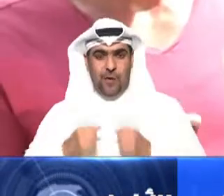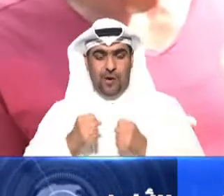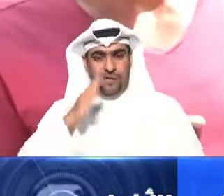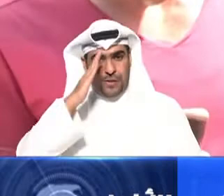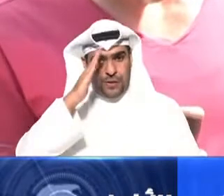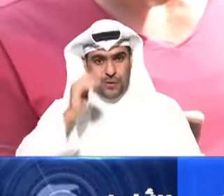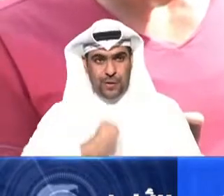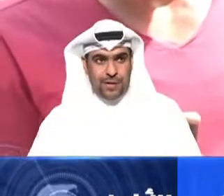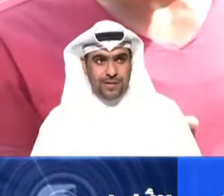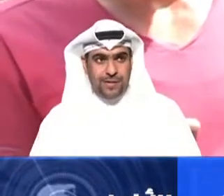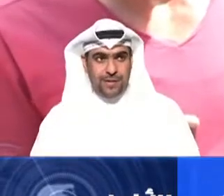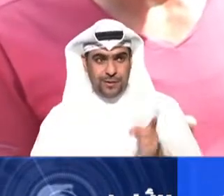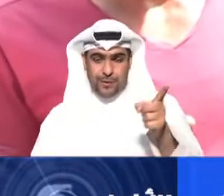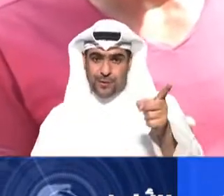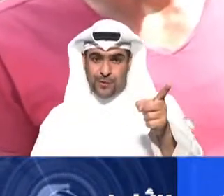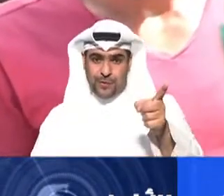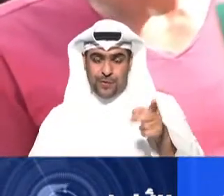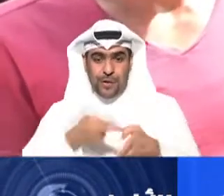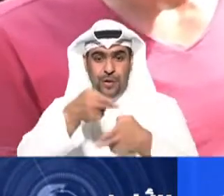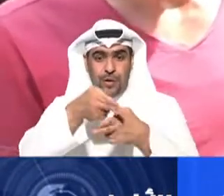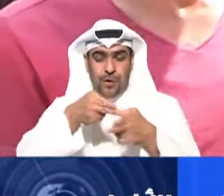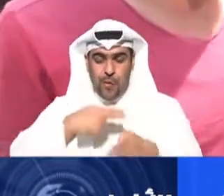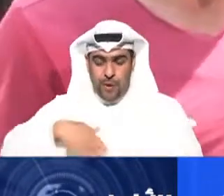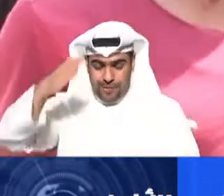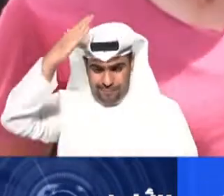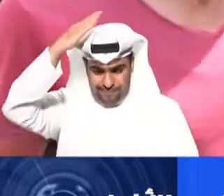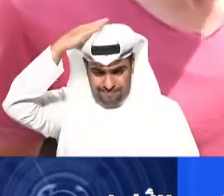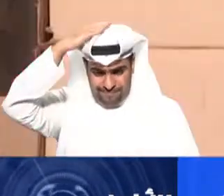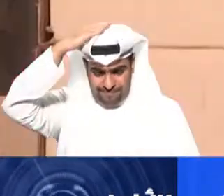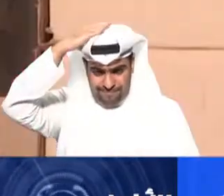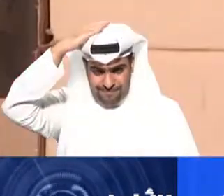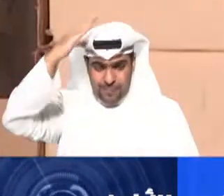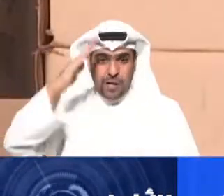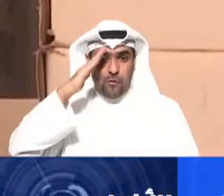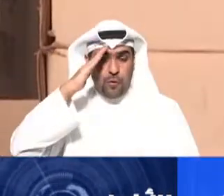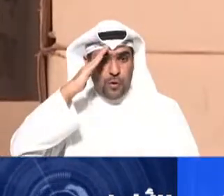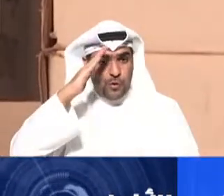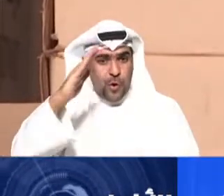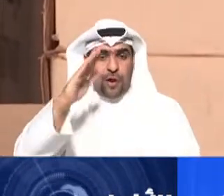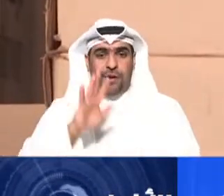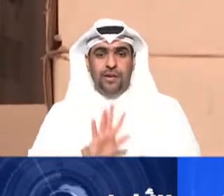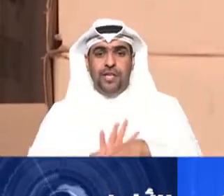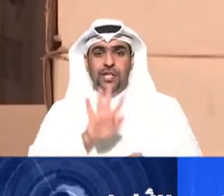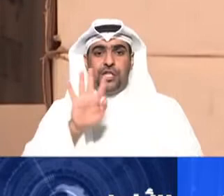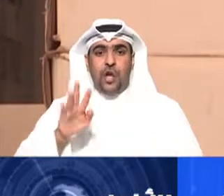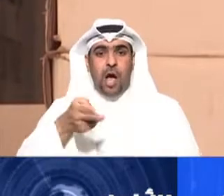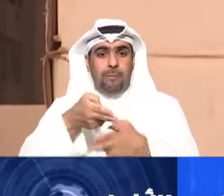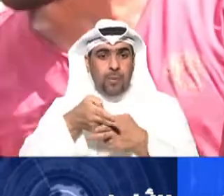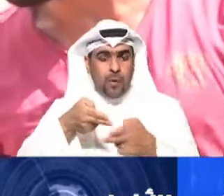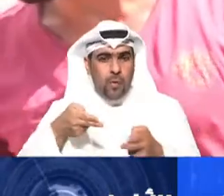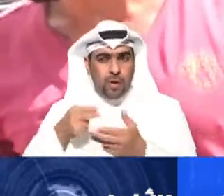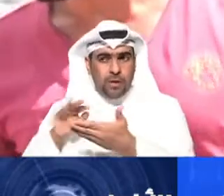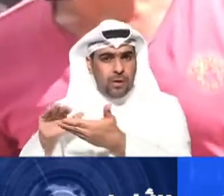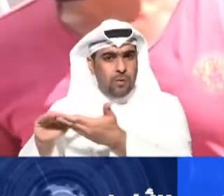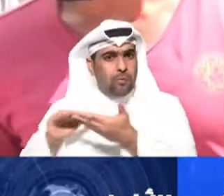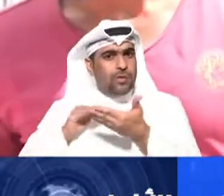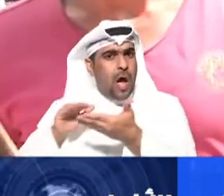انا بقدرهم وبدي لهم كل تحيه لاهل الكويت، عم يمد ايدهم للشعب